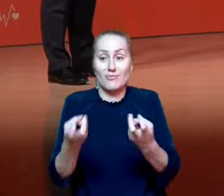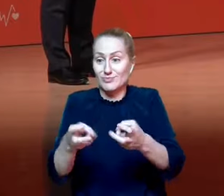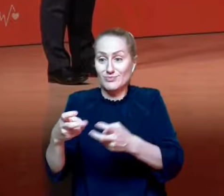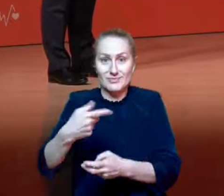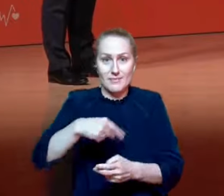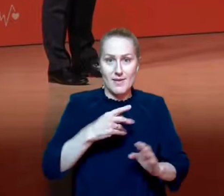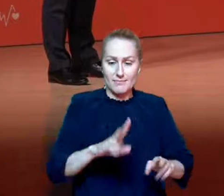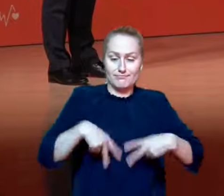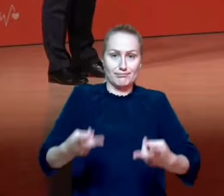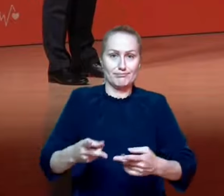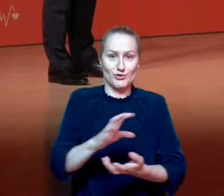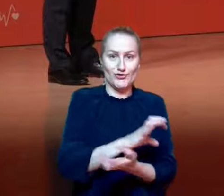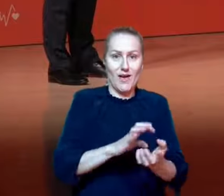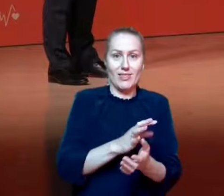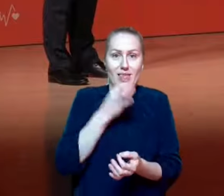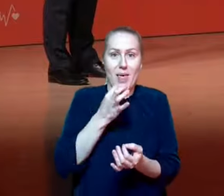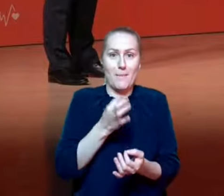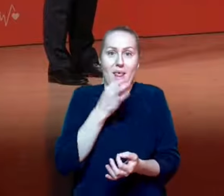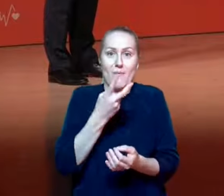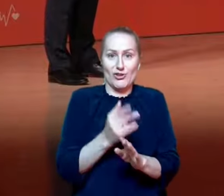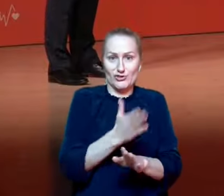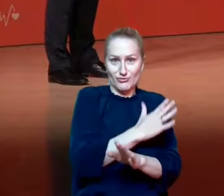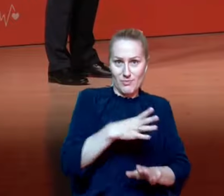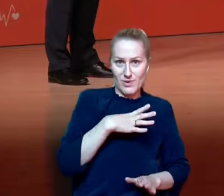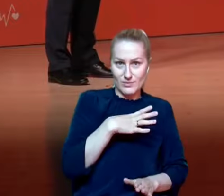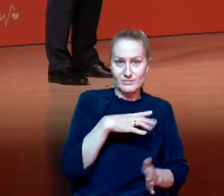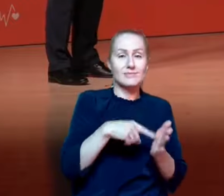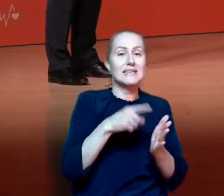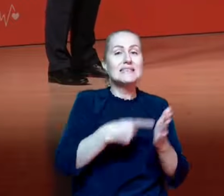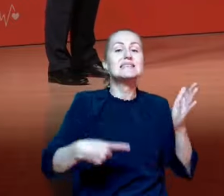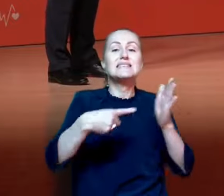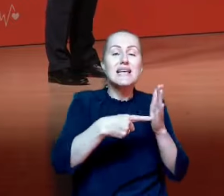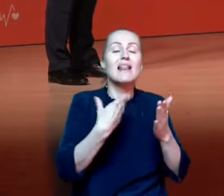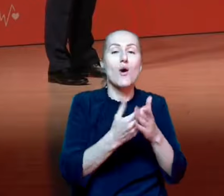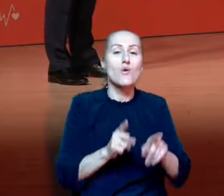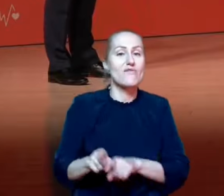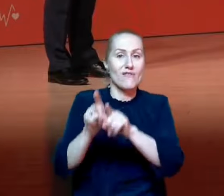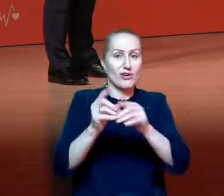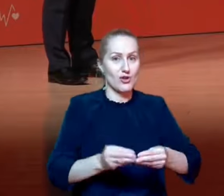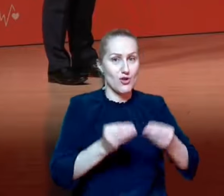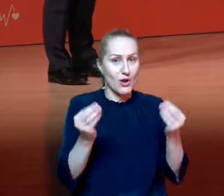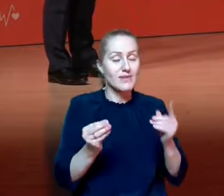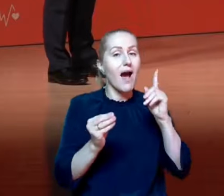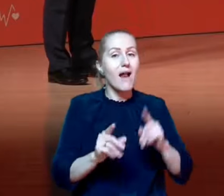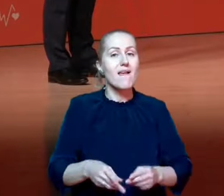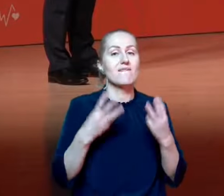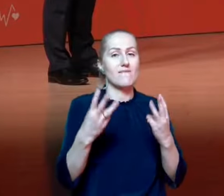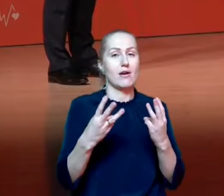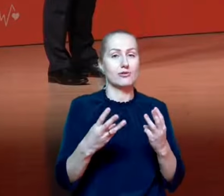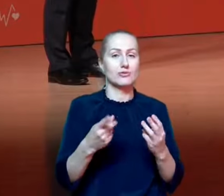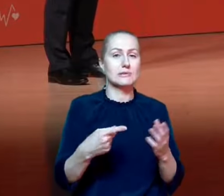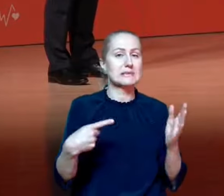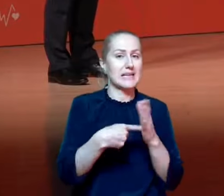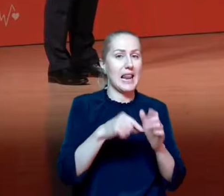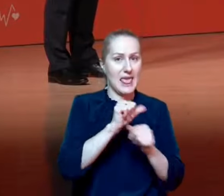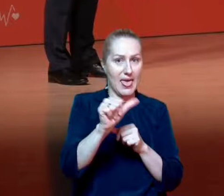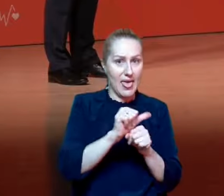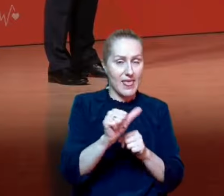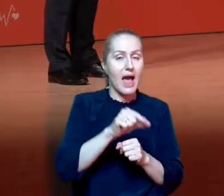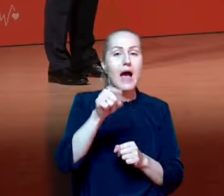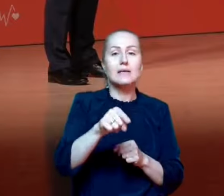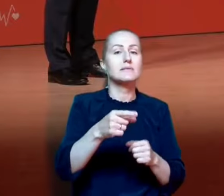zastaliśmy. I to jest główna esencja jakby celów zrównoważonego rozwoju. Natomiast bardzo istotnym i ważnym celem 11, który mówi